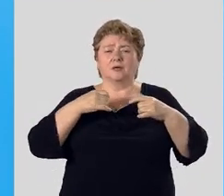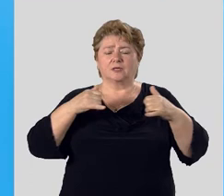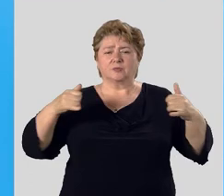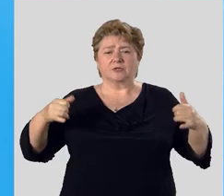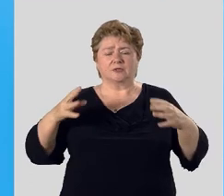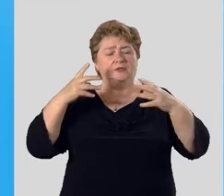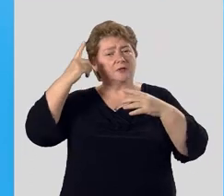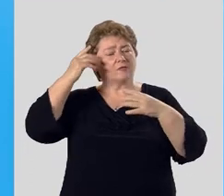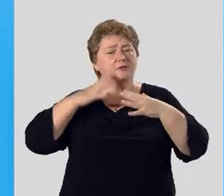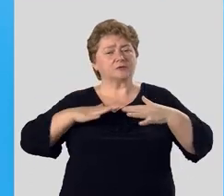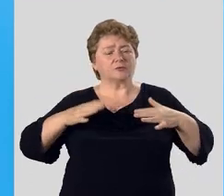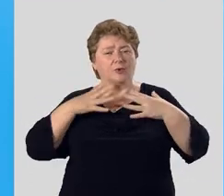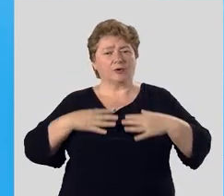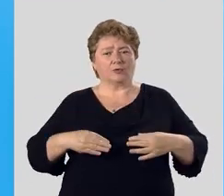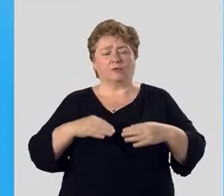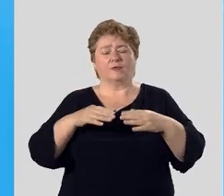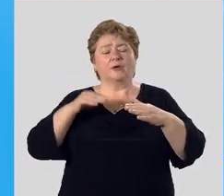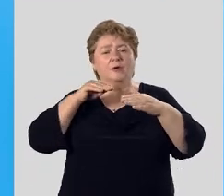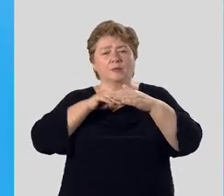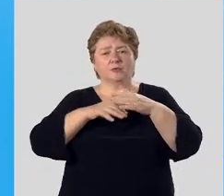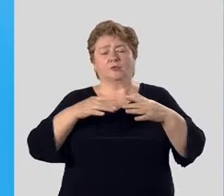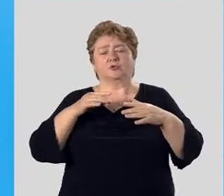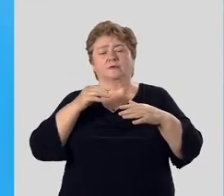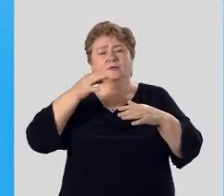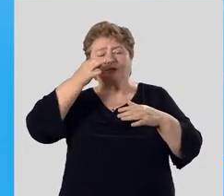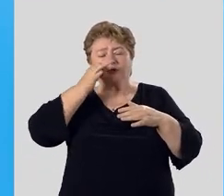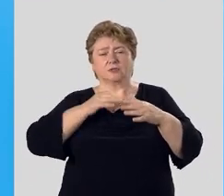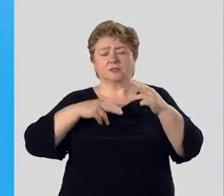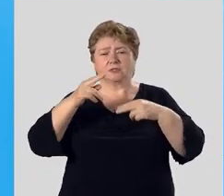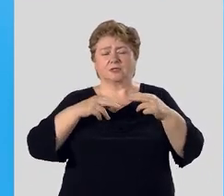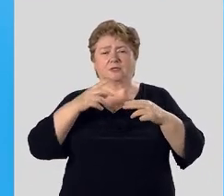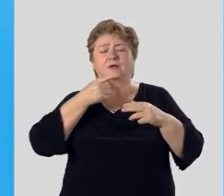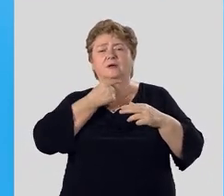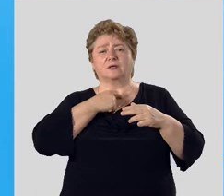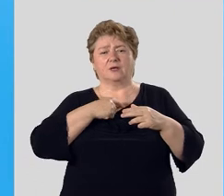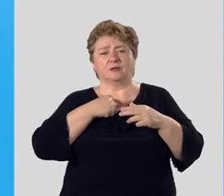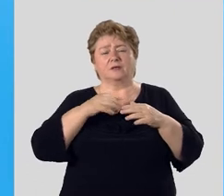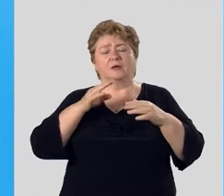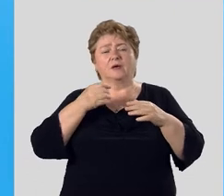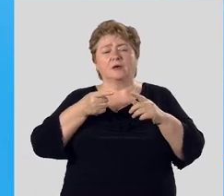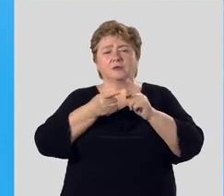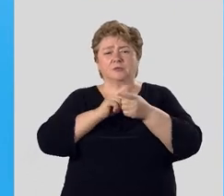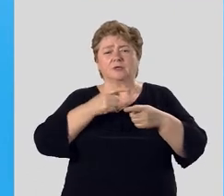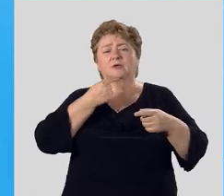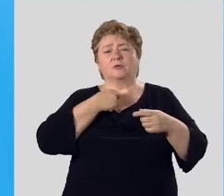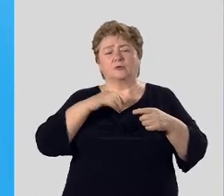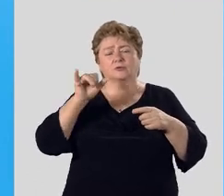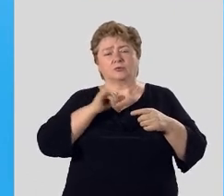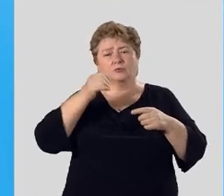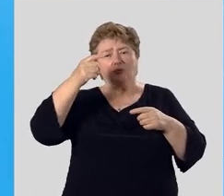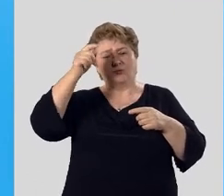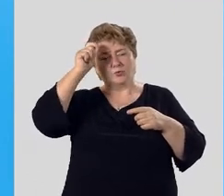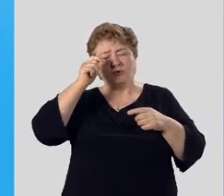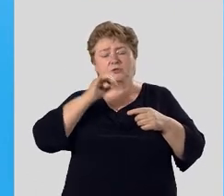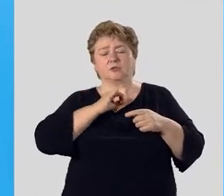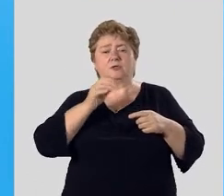распределение волосяного покрова и подкожного жира, строение гортани, тембра голоса у мужчин